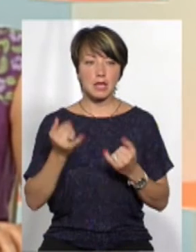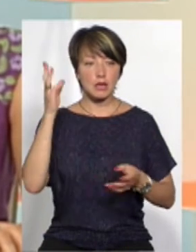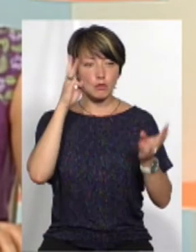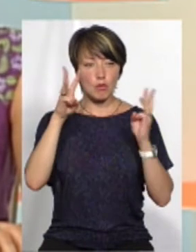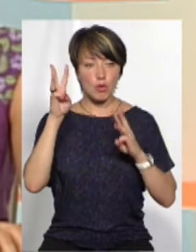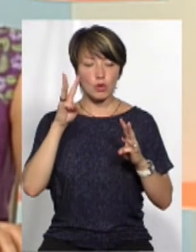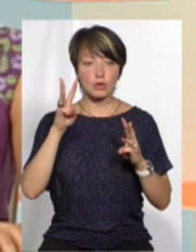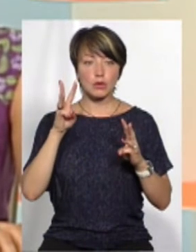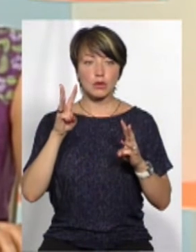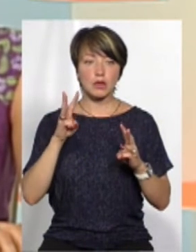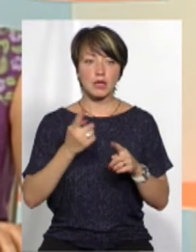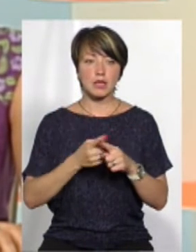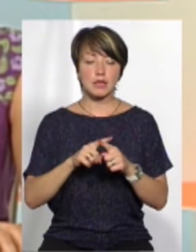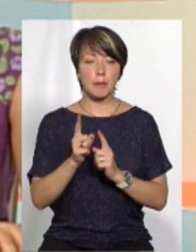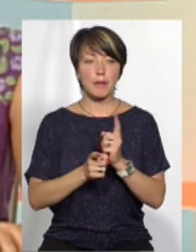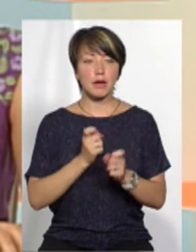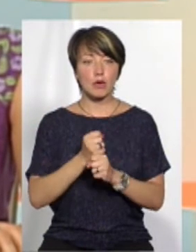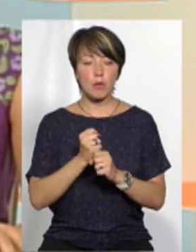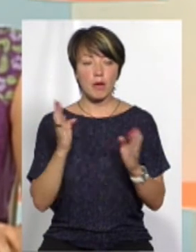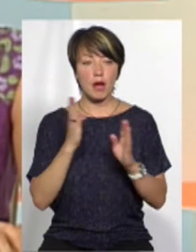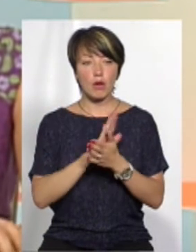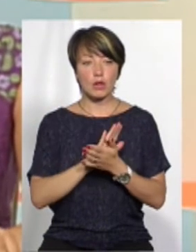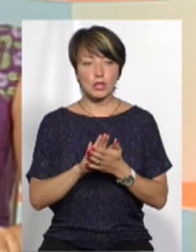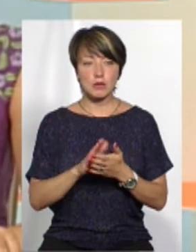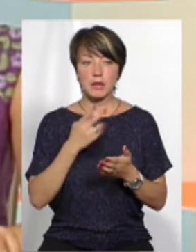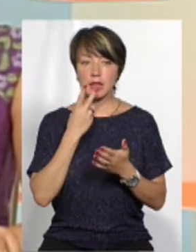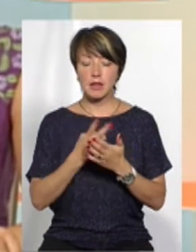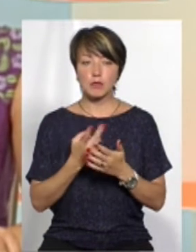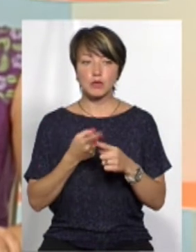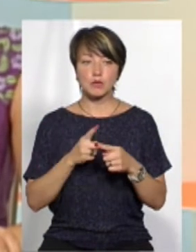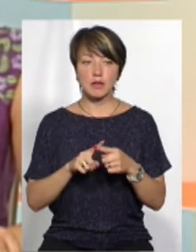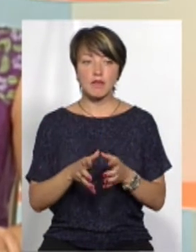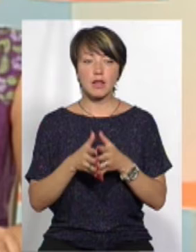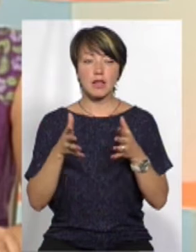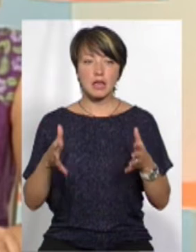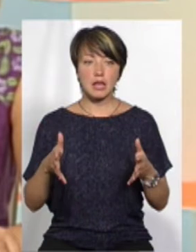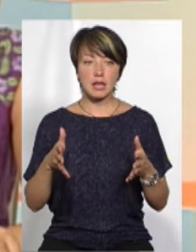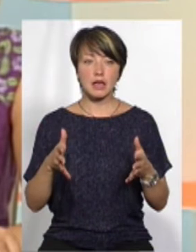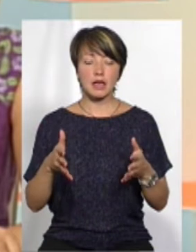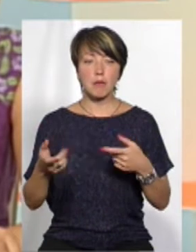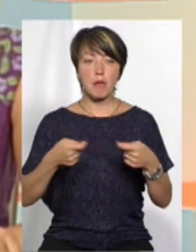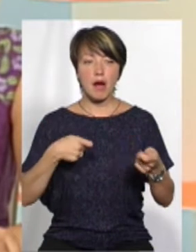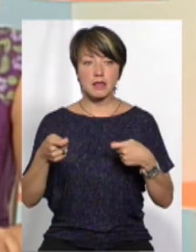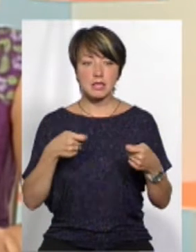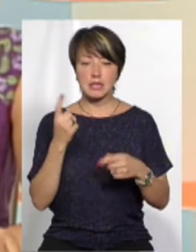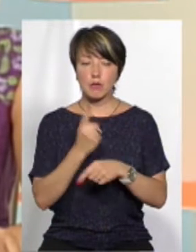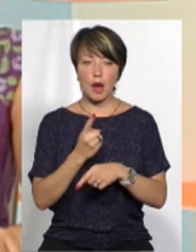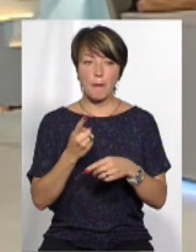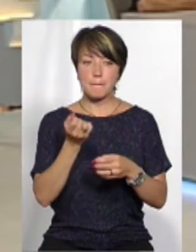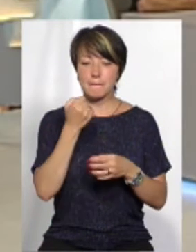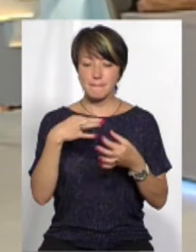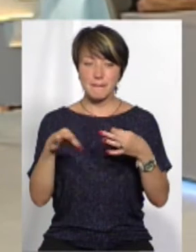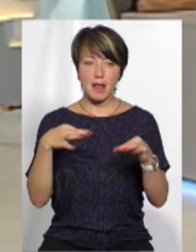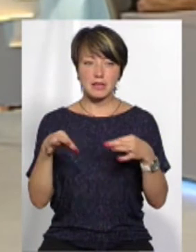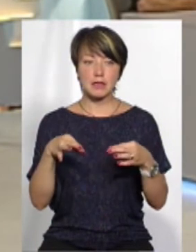модно zero waste, ці переробки, екологічність. І ми дивимося, що вже великі ТРЦ забороняють кульки пластикові.